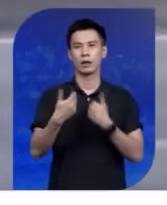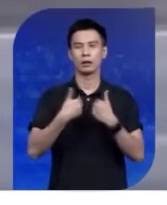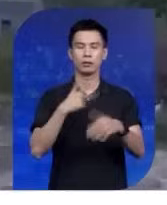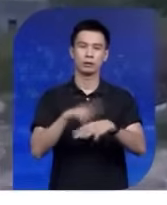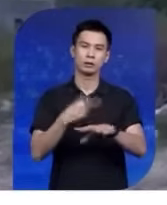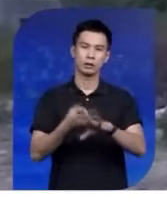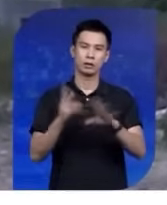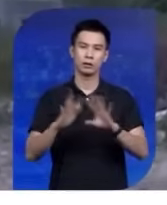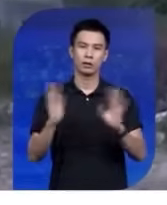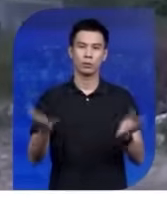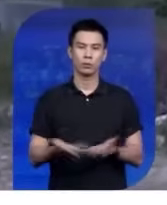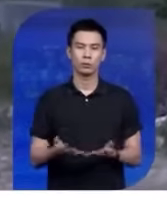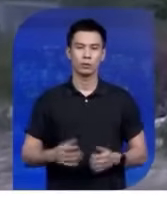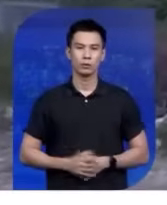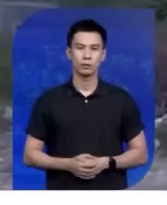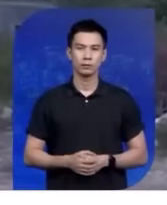người